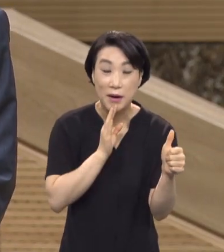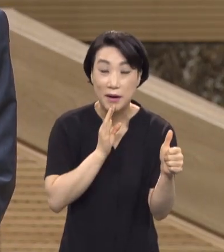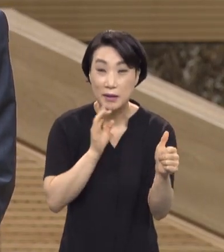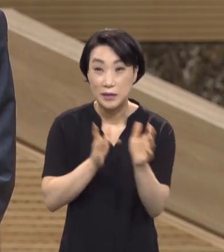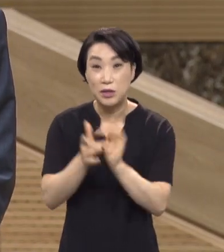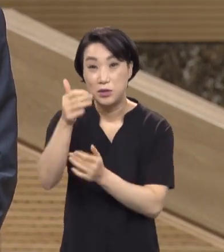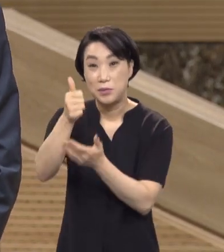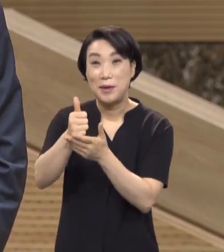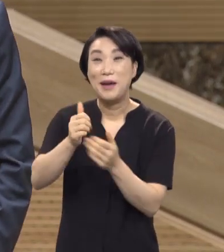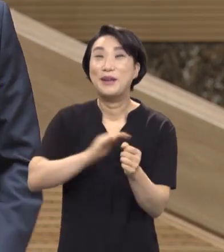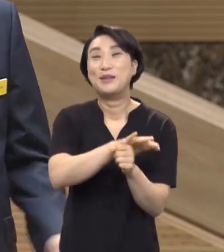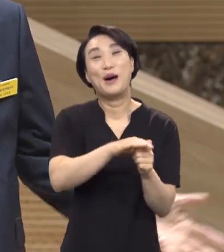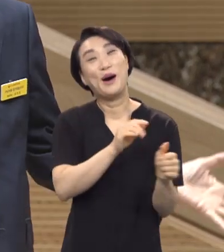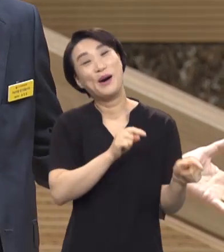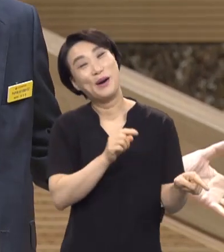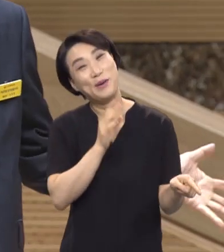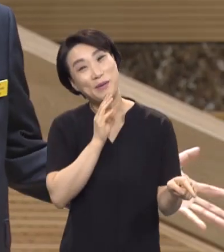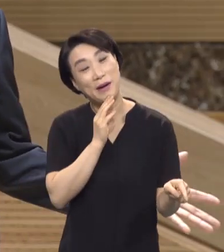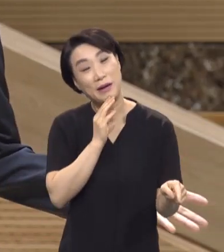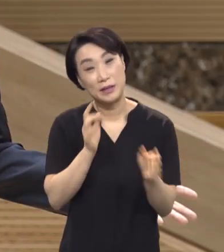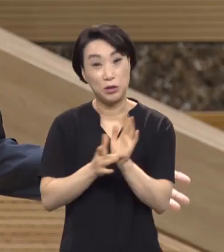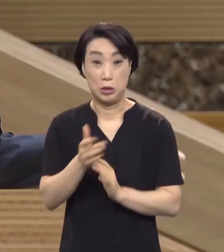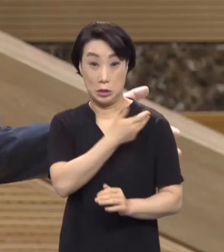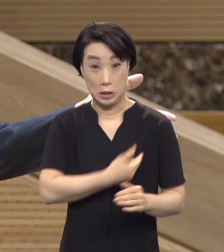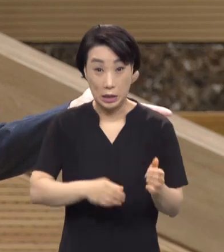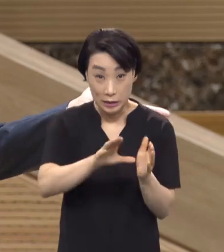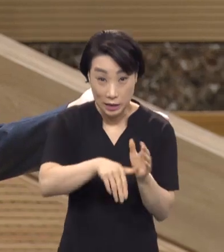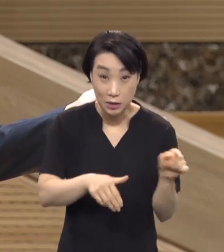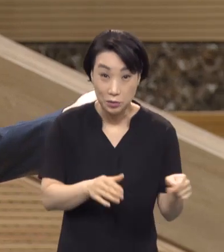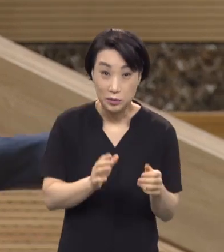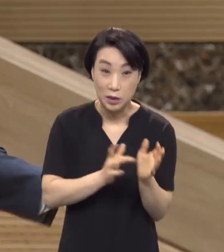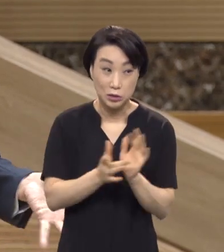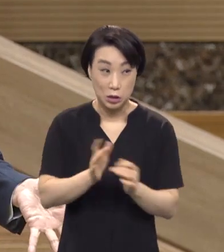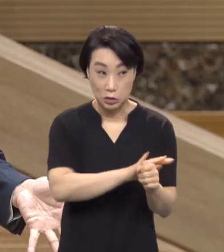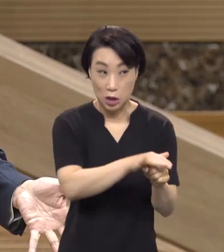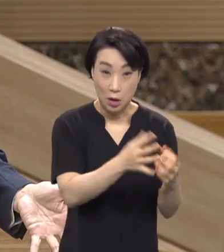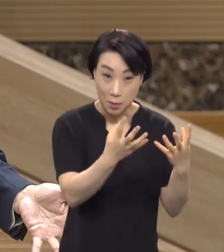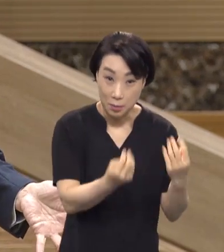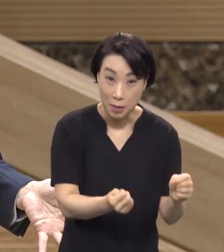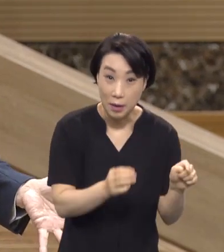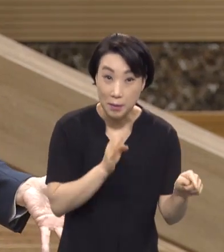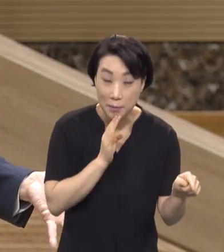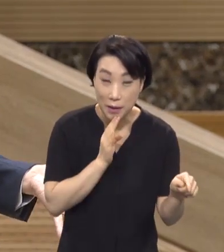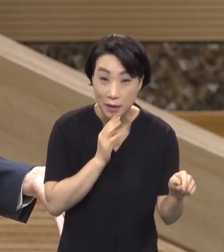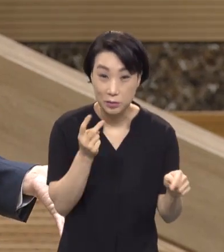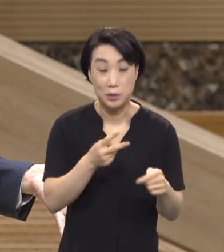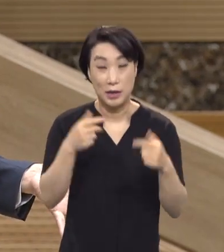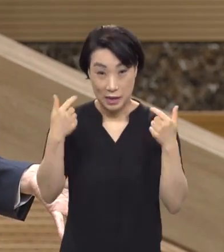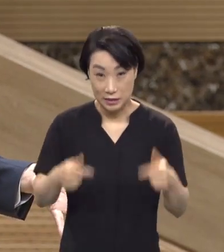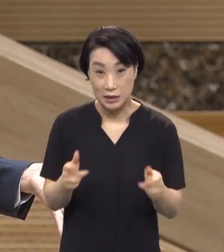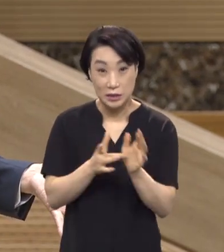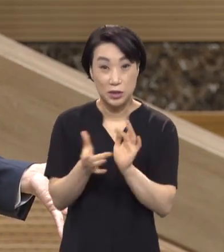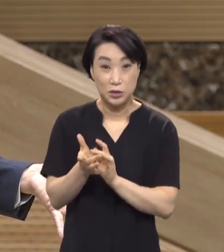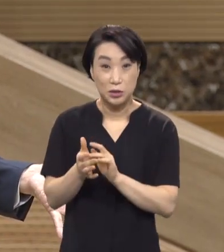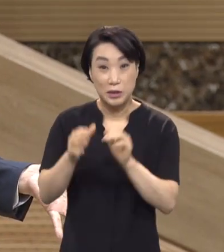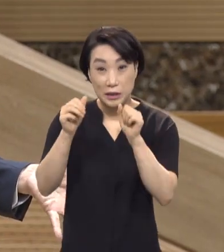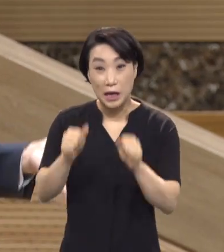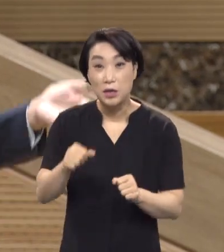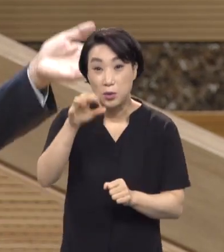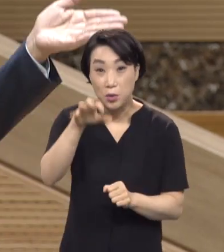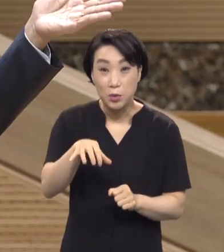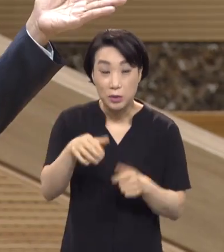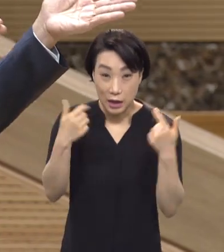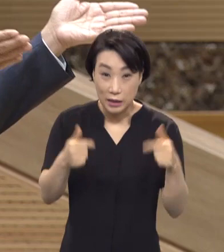예수님의 사랑을 제자 때도 많이 받았고 항상 예수님이 계신